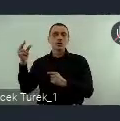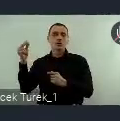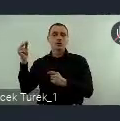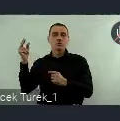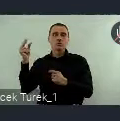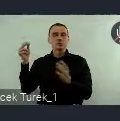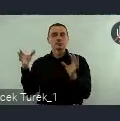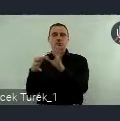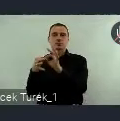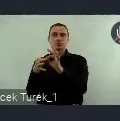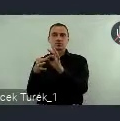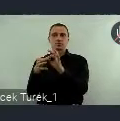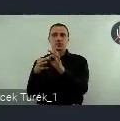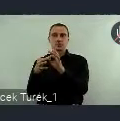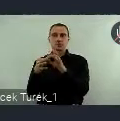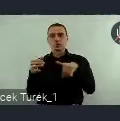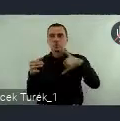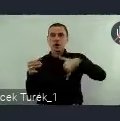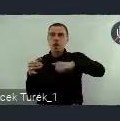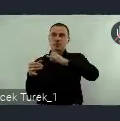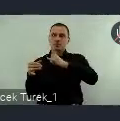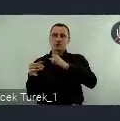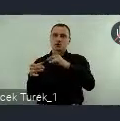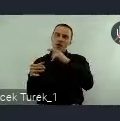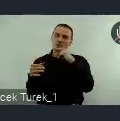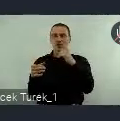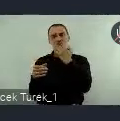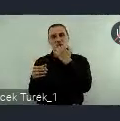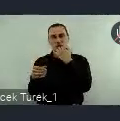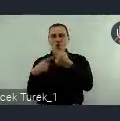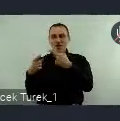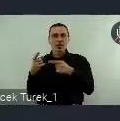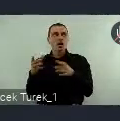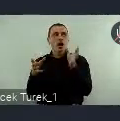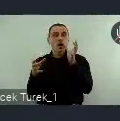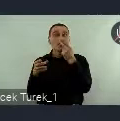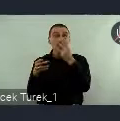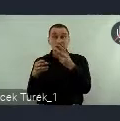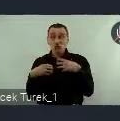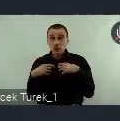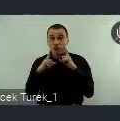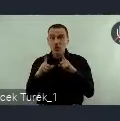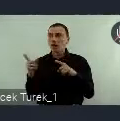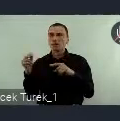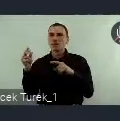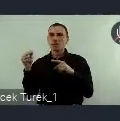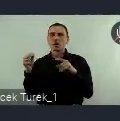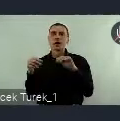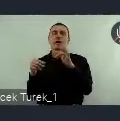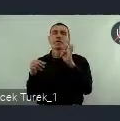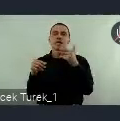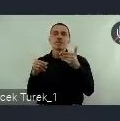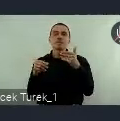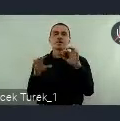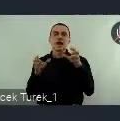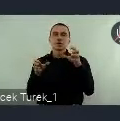lewą nogą na przykład nie swoim czerwonym busem czy coś tam i ten sygnał jest transmitowany na falach FM osoba która